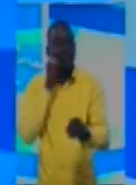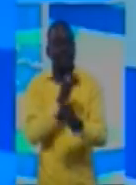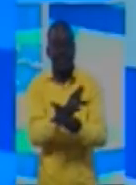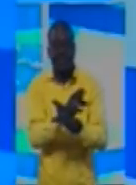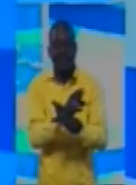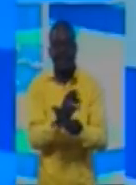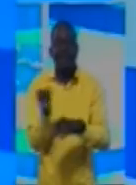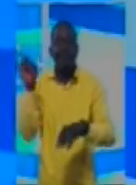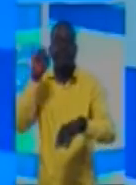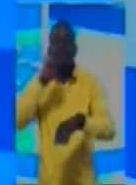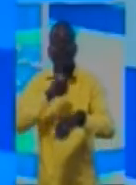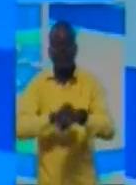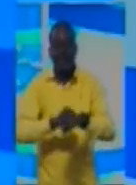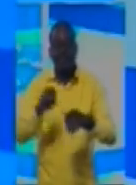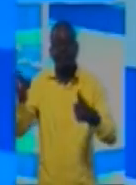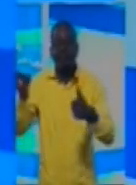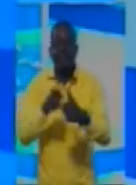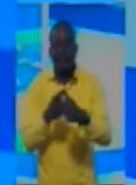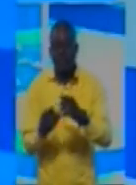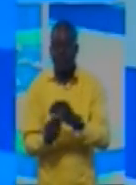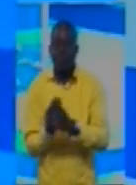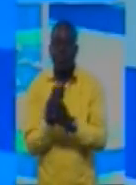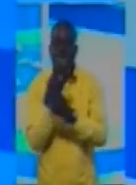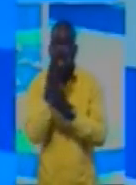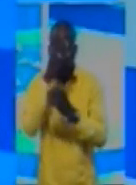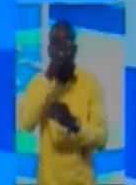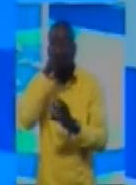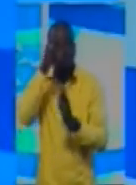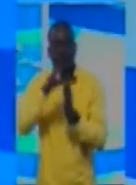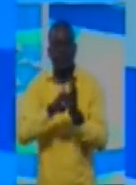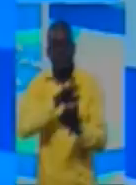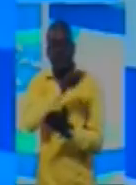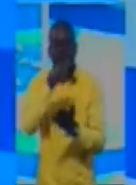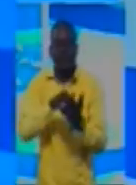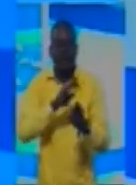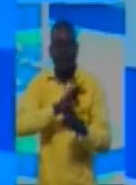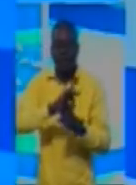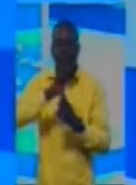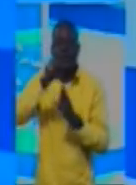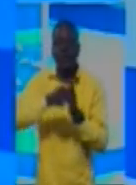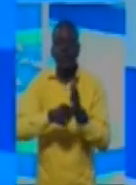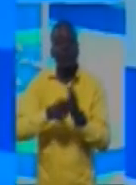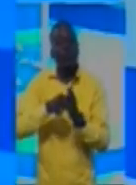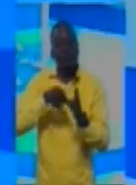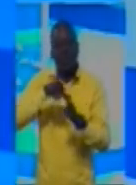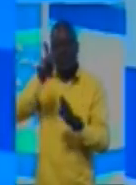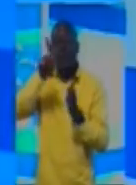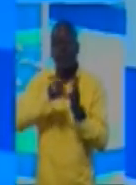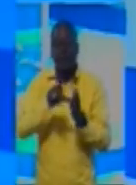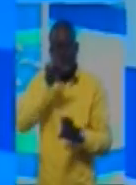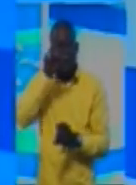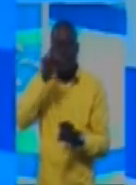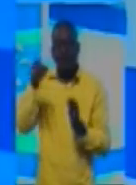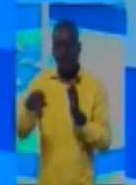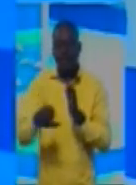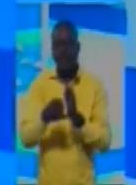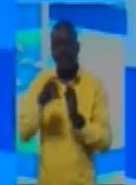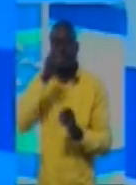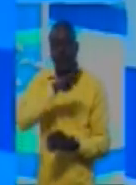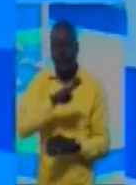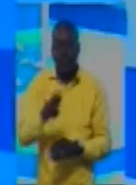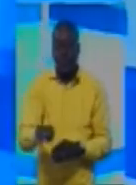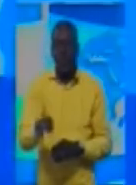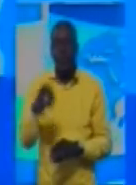terrain. Les toutes premières promotions du Centre de formation professionnelle et industrielle de Bobo-Dioulasso, elles sont